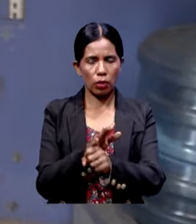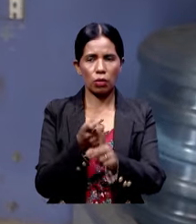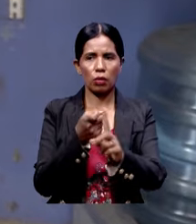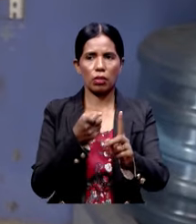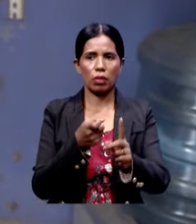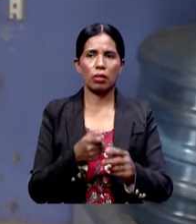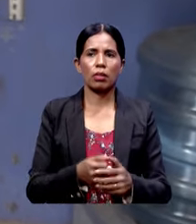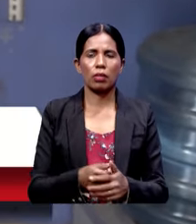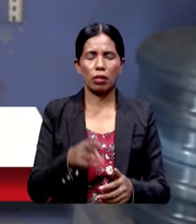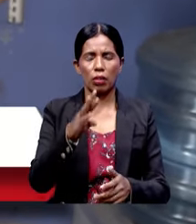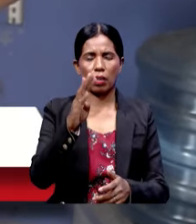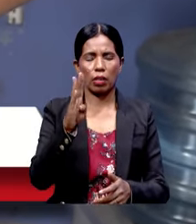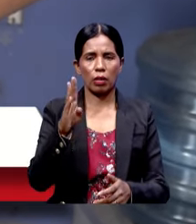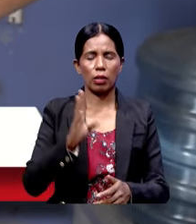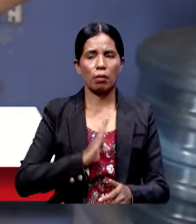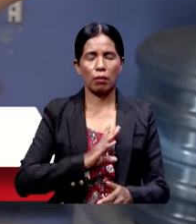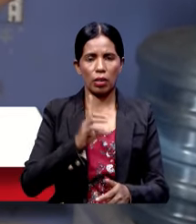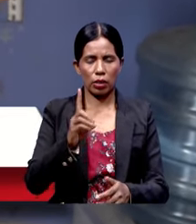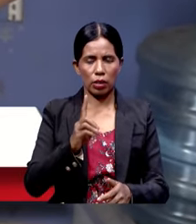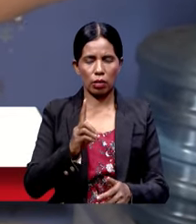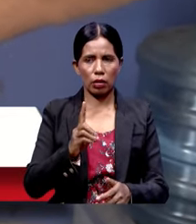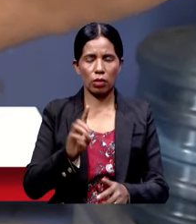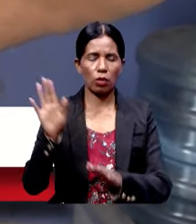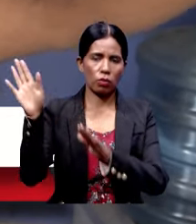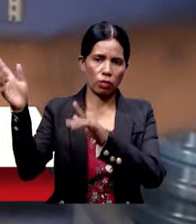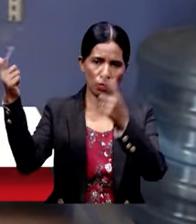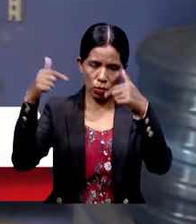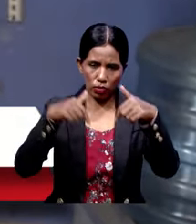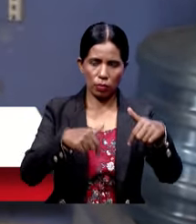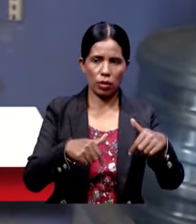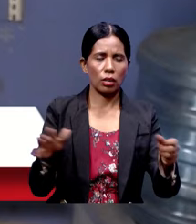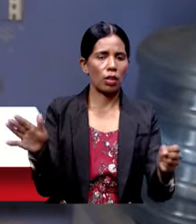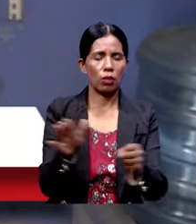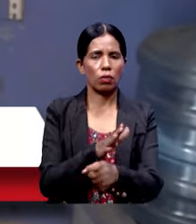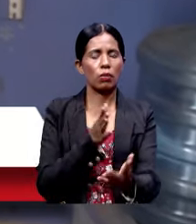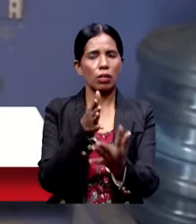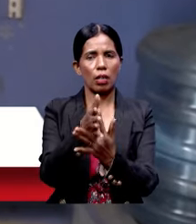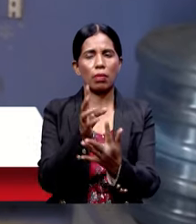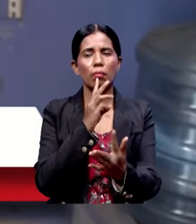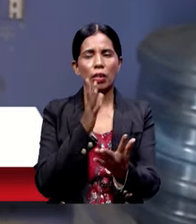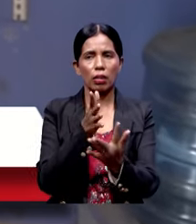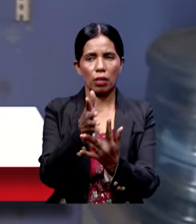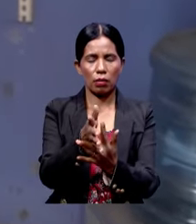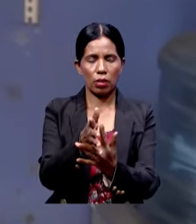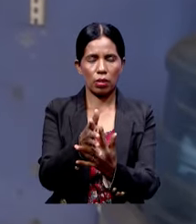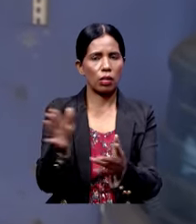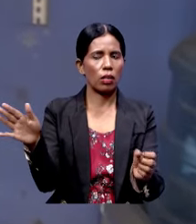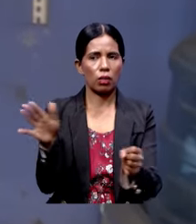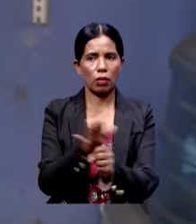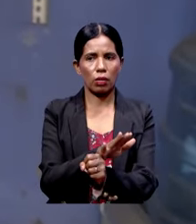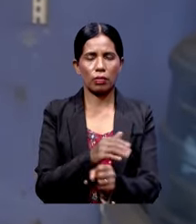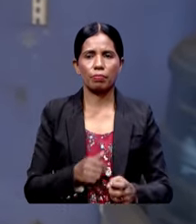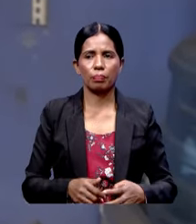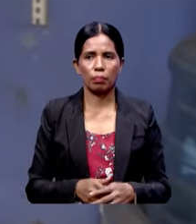Usi rebal ne. Rebal ne ya usi fole tengu tumme. Tumme ma be kalau ne nakun nakun iduan